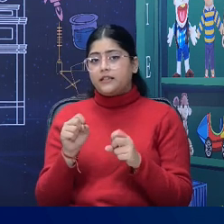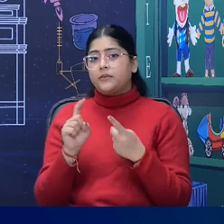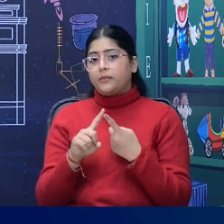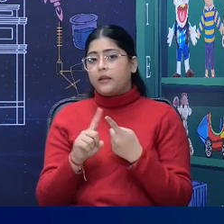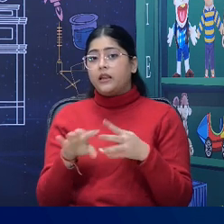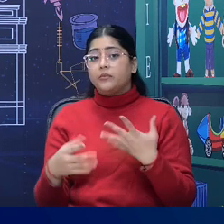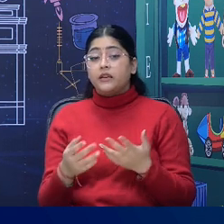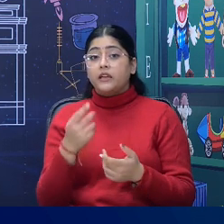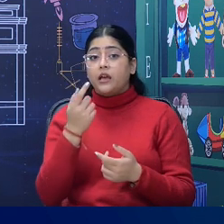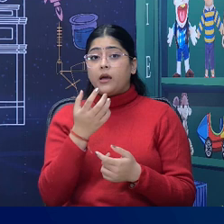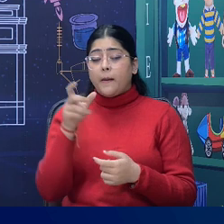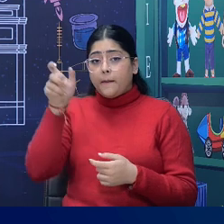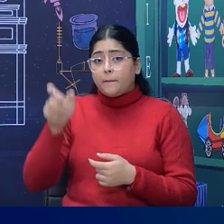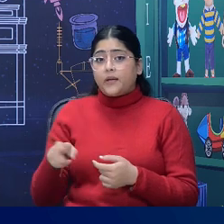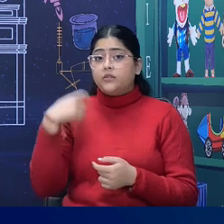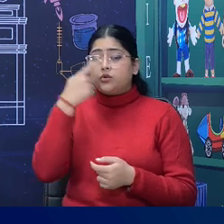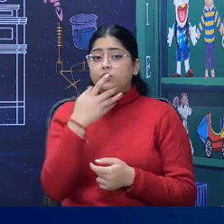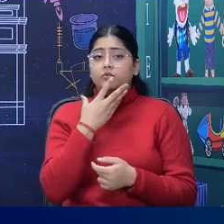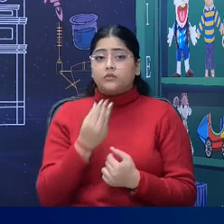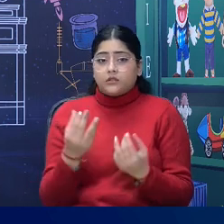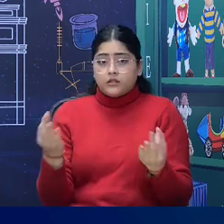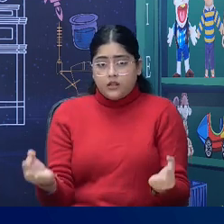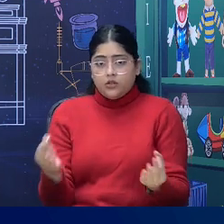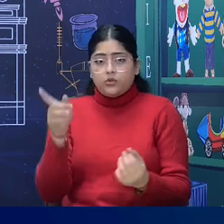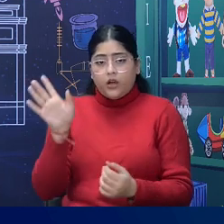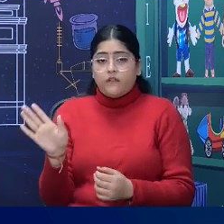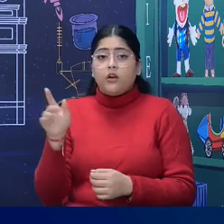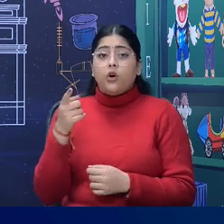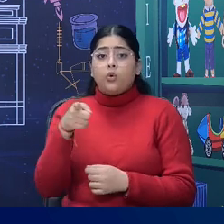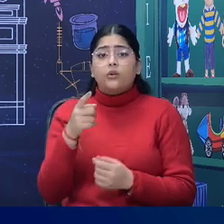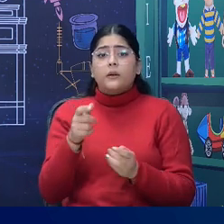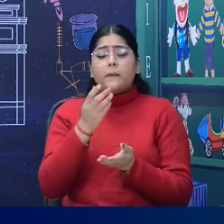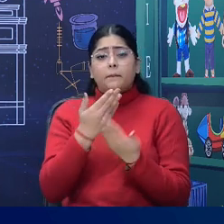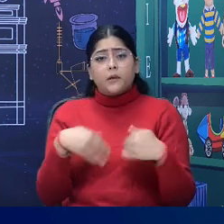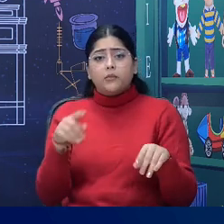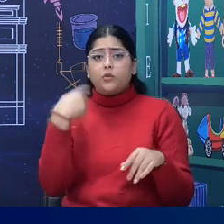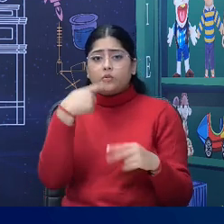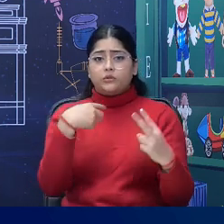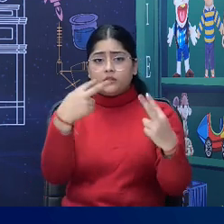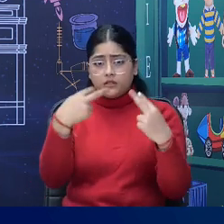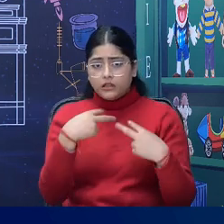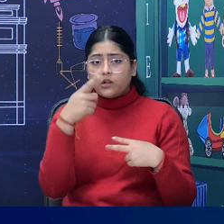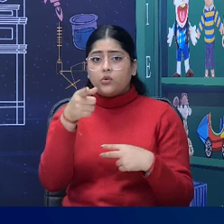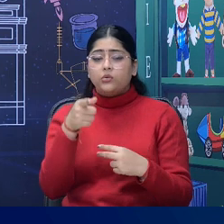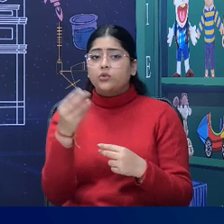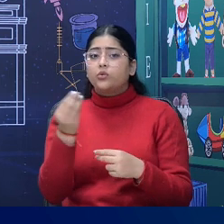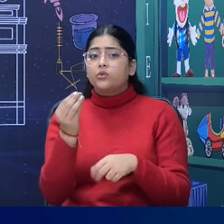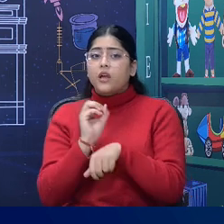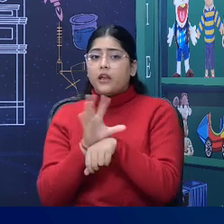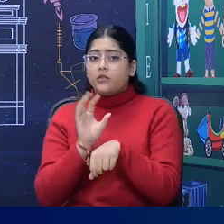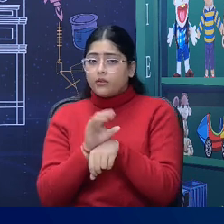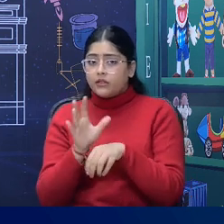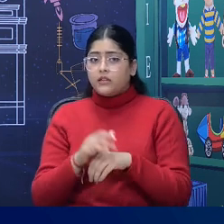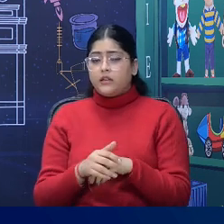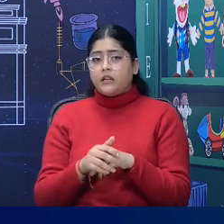जो कि प्रवचन दे रहे हैं या फिर अपने जो भी भक्त हैं जो उनके शिष्य हैं उनको कुछ समझा रहे हैं और दूसरी एक विक्रेता है और गलियों